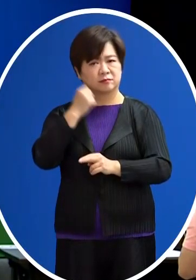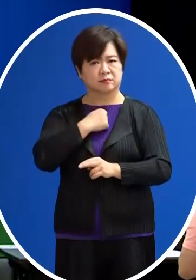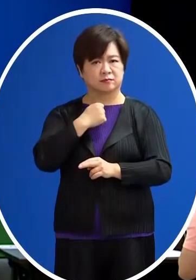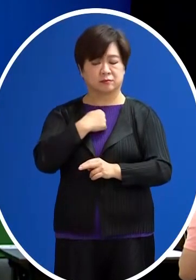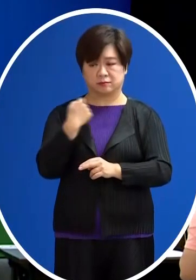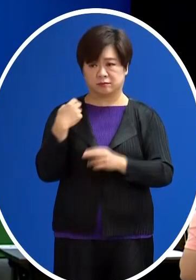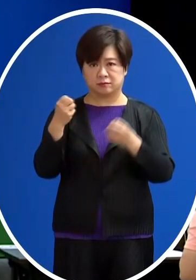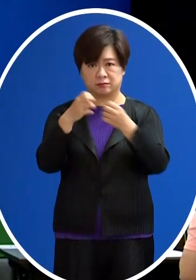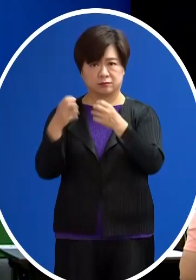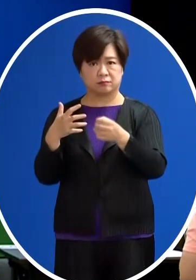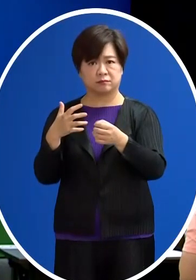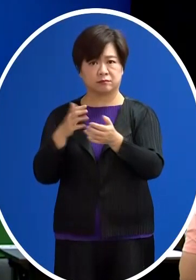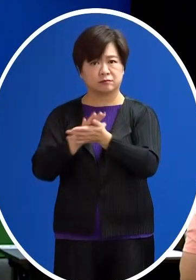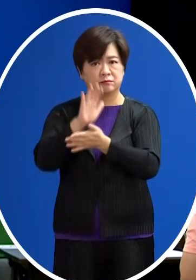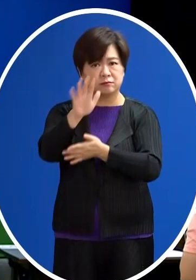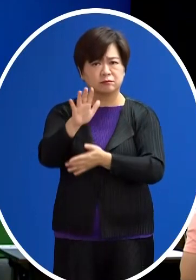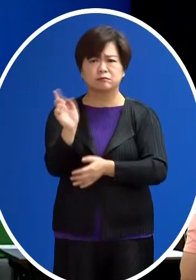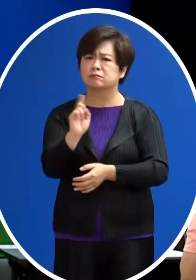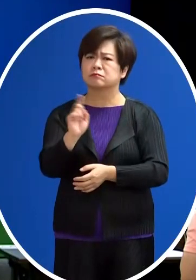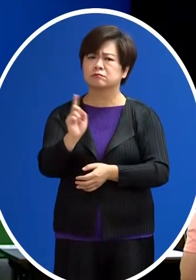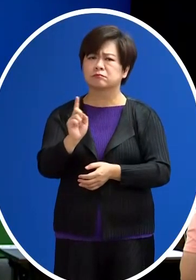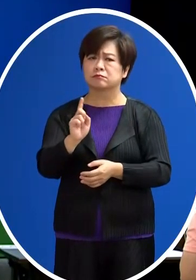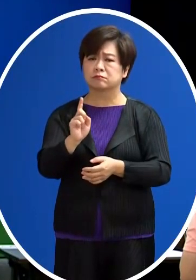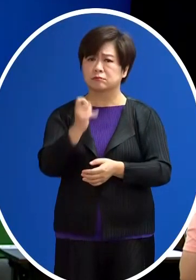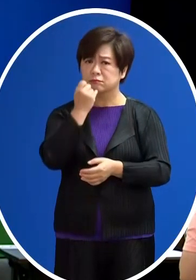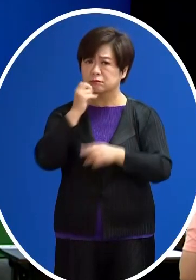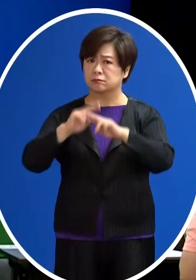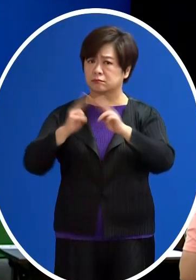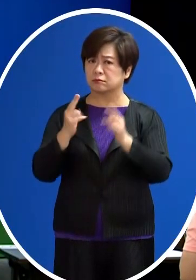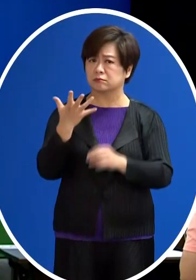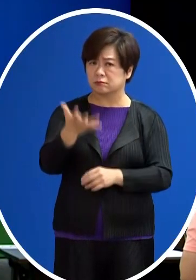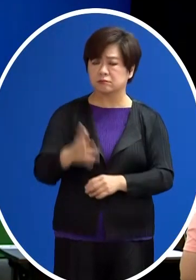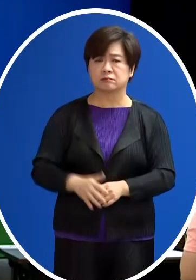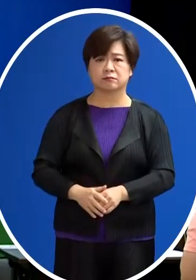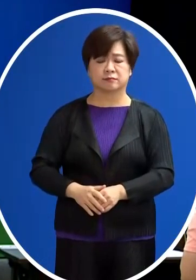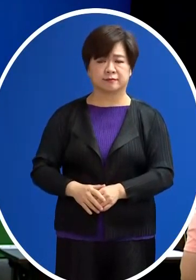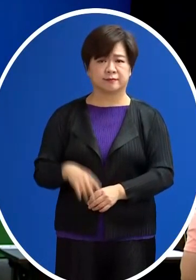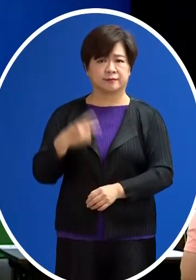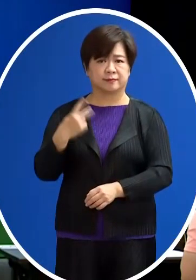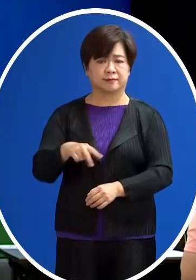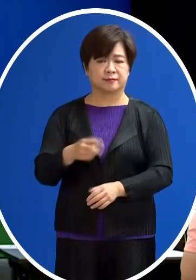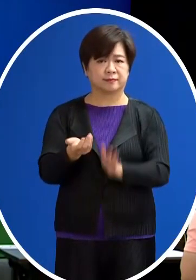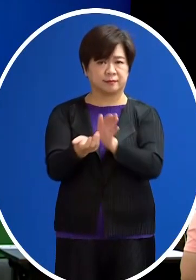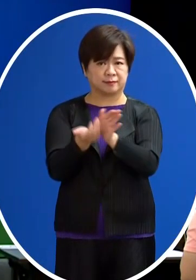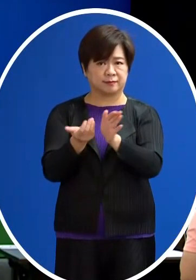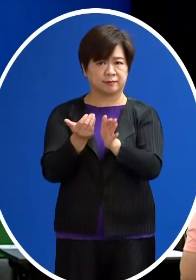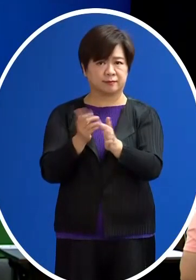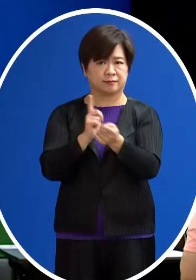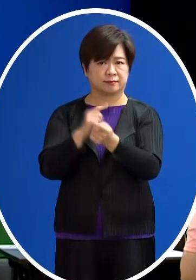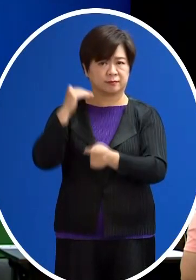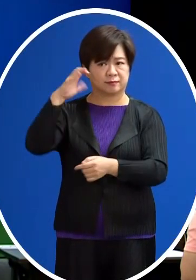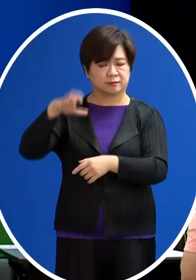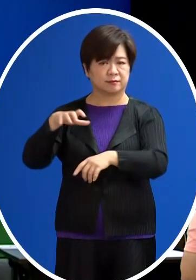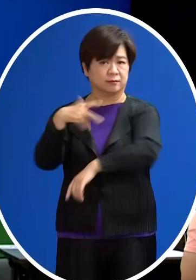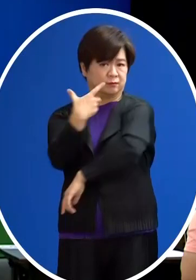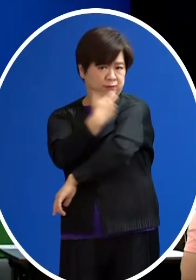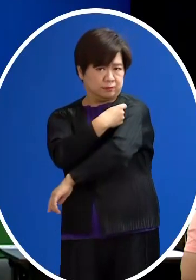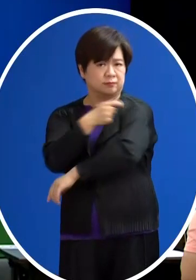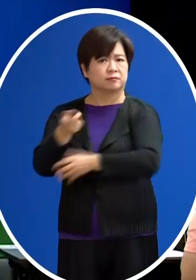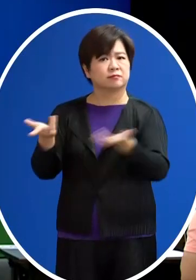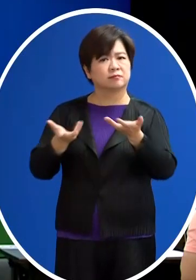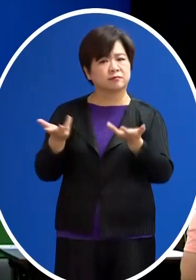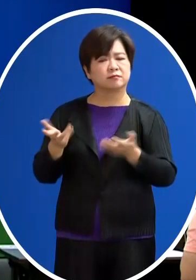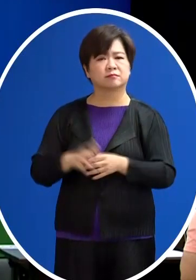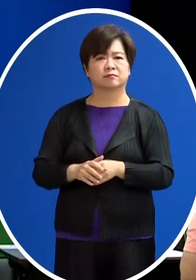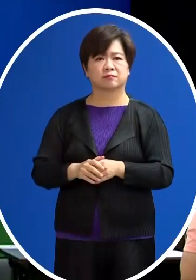昨天在讨论中的一个结论是什么？那接下来是想要问的是，刚才针对高端疫苗有提到说有